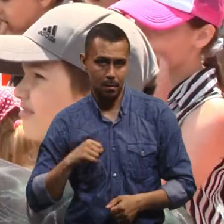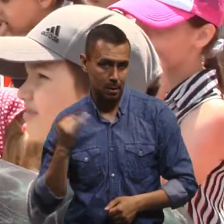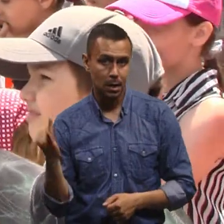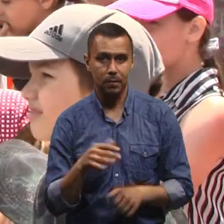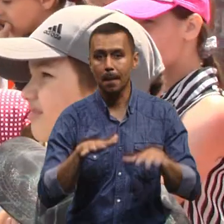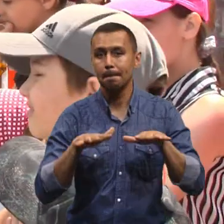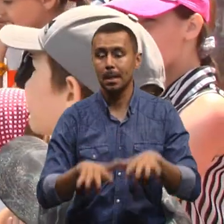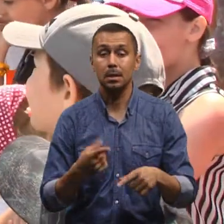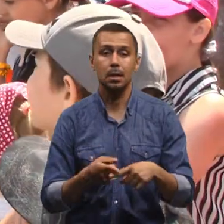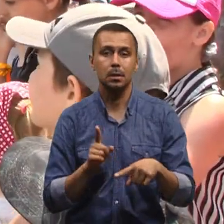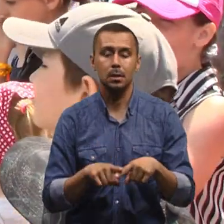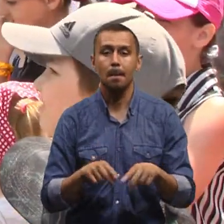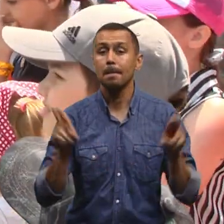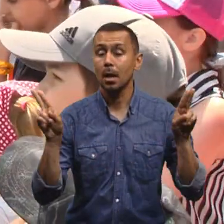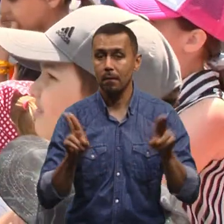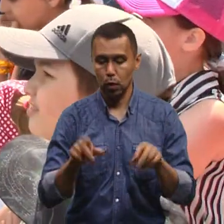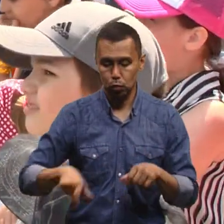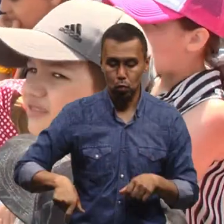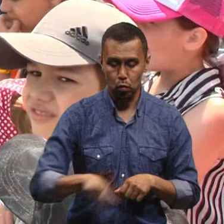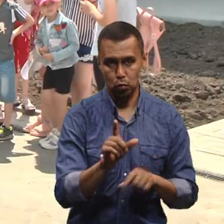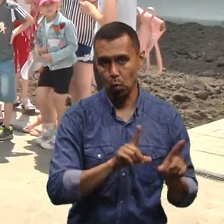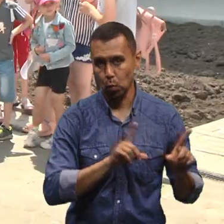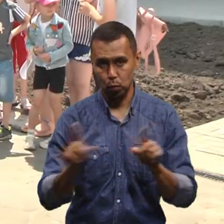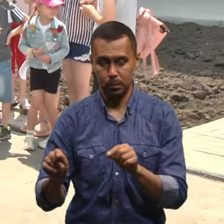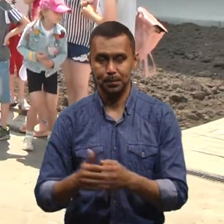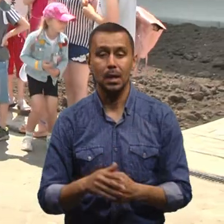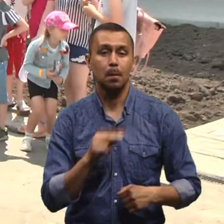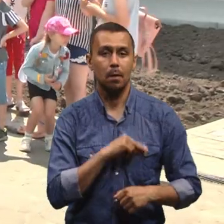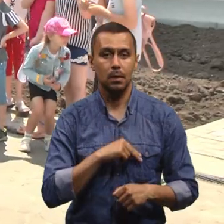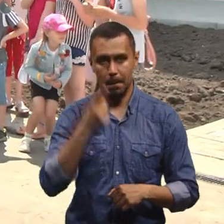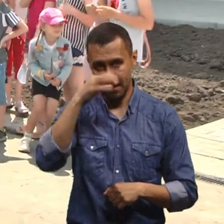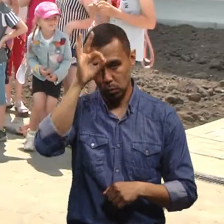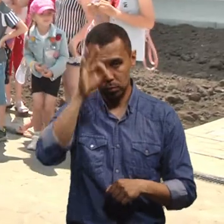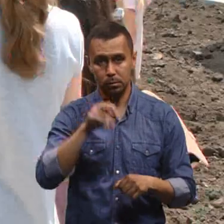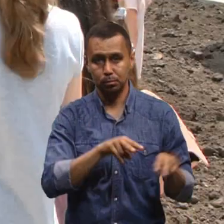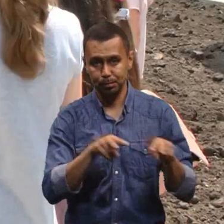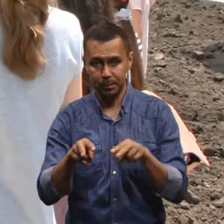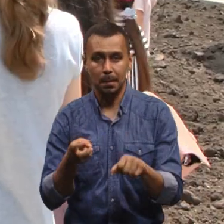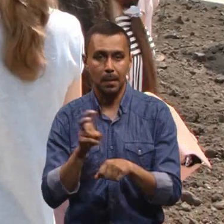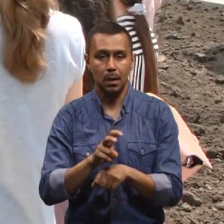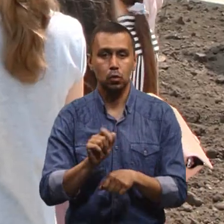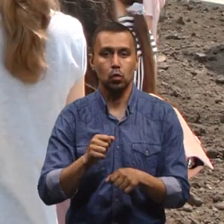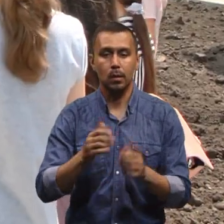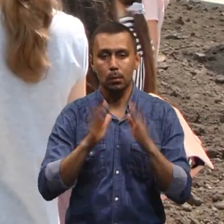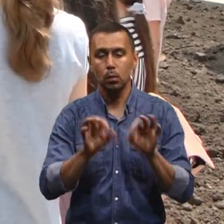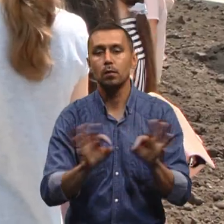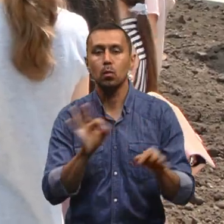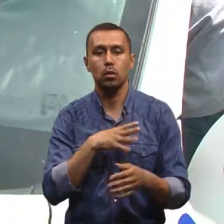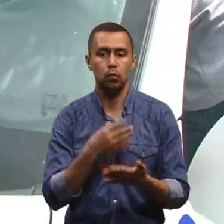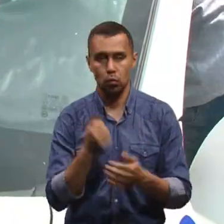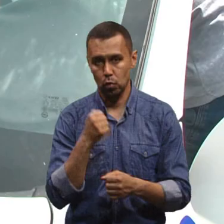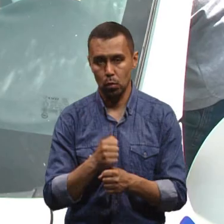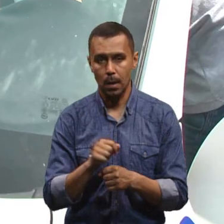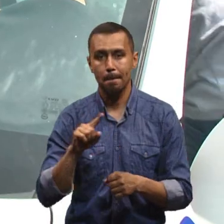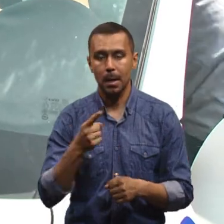найцікавіша локація – це правила дорожнього руху. Працівники патрульної поліції приїхали до табору, аби розповісти про свою роботу.